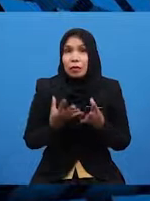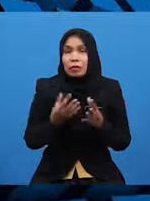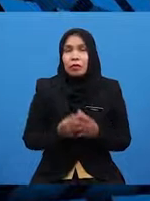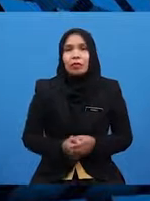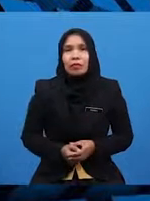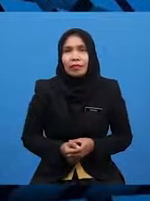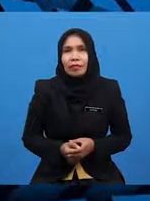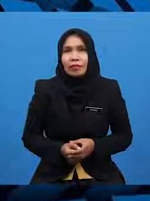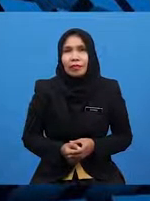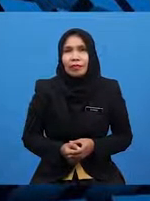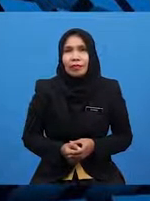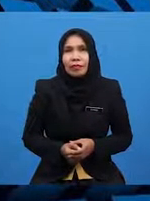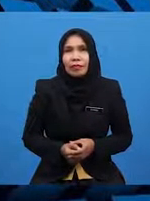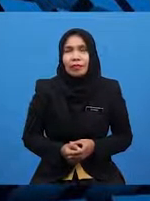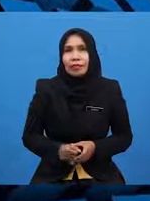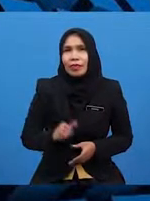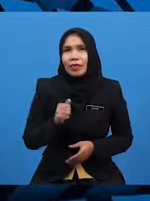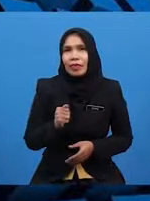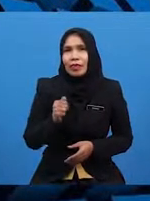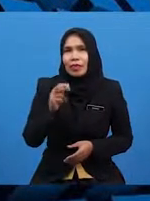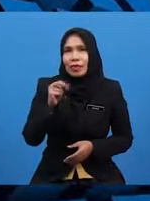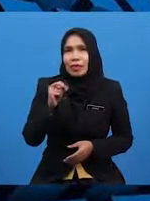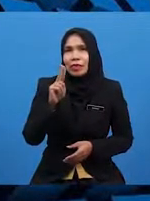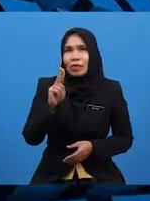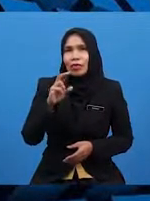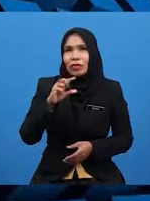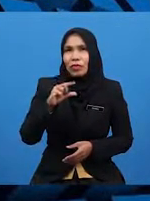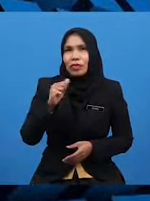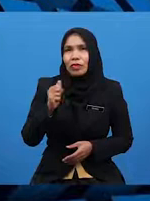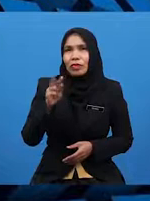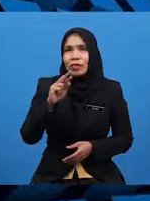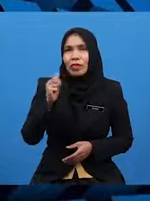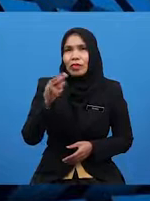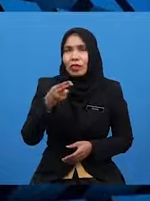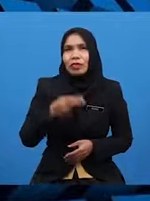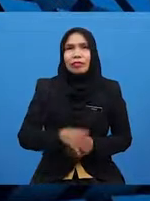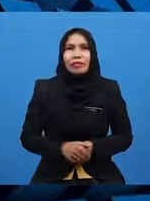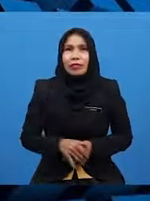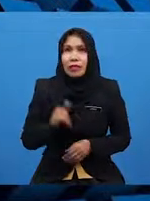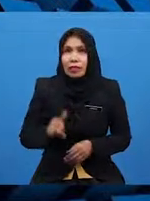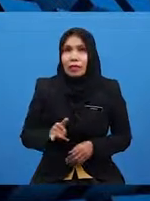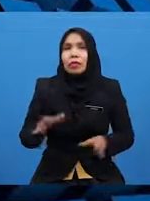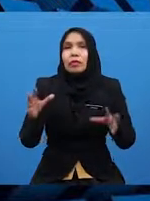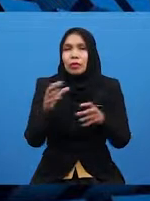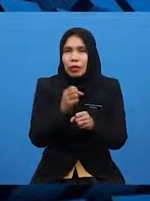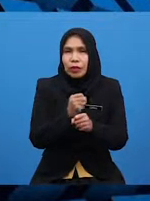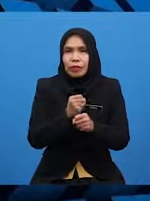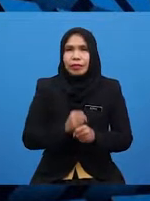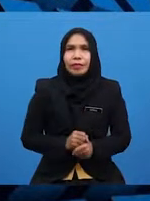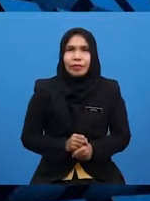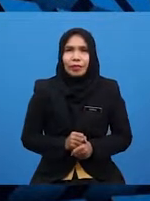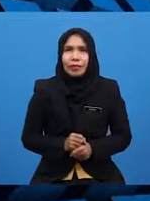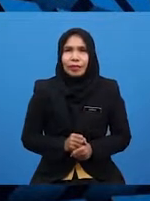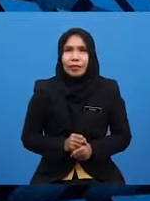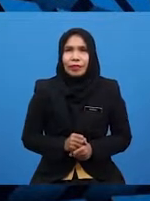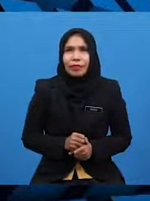Beberapa anugerah yang telah beliau perolehi ialah Anugerah Pencapaian Industri Budaya Asia